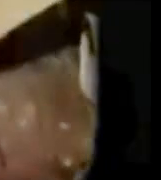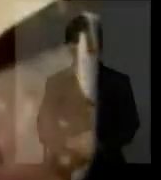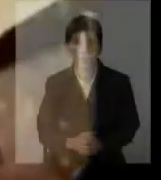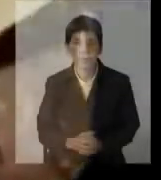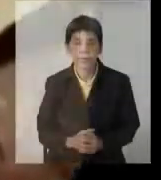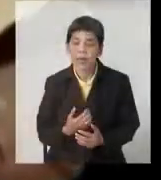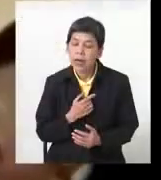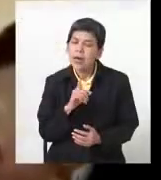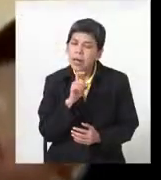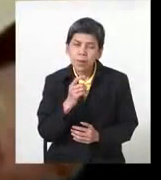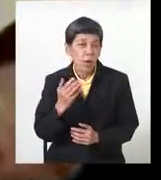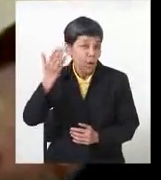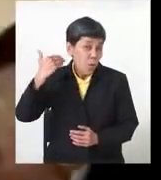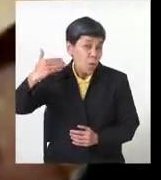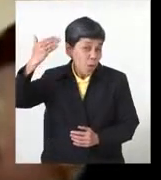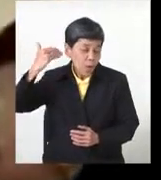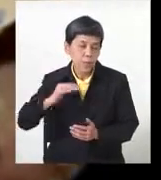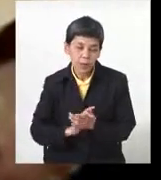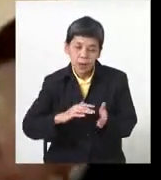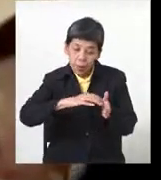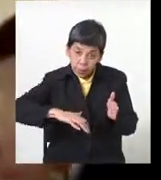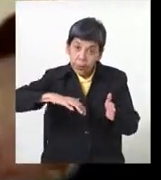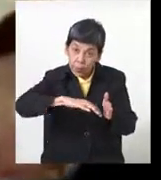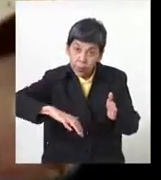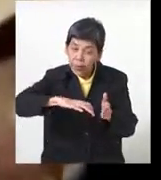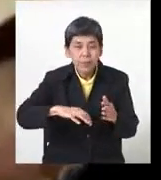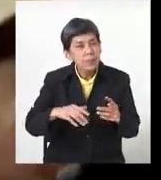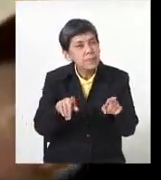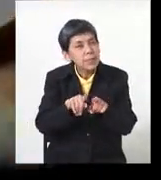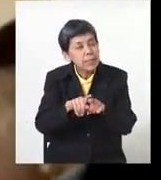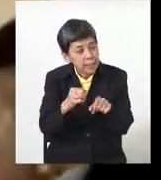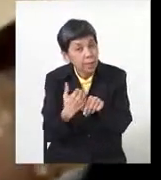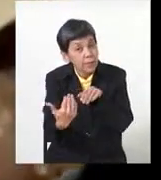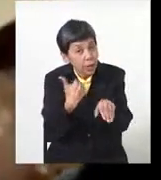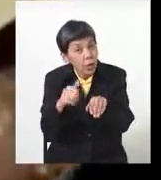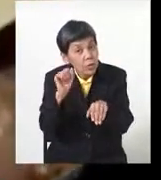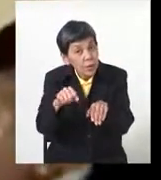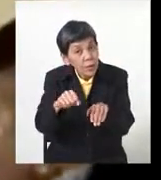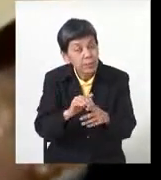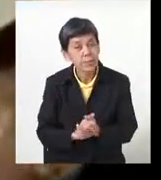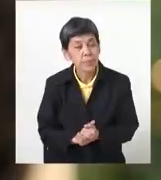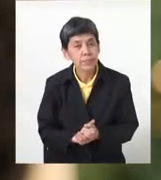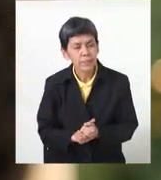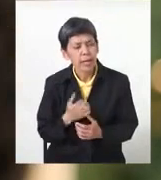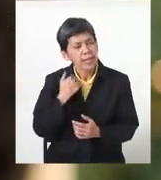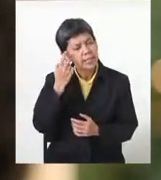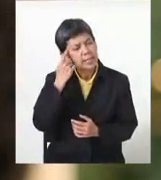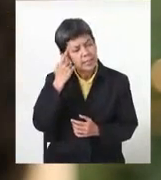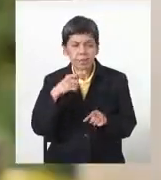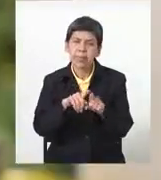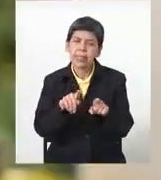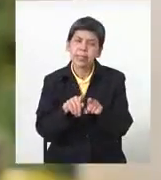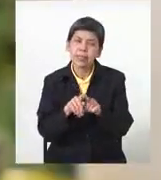ไลถ้าเปรียบเทียบสมัยที่แล้วการขุดลองก็คล้ายๆกับการสร้างถนนหือเป่าครับน่า